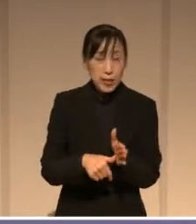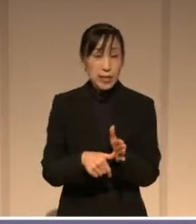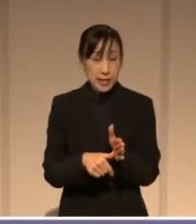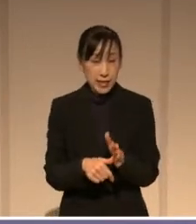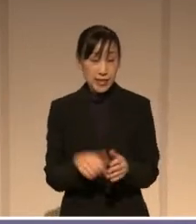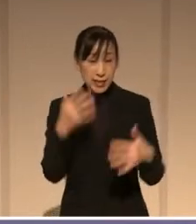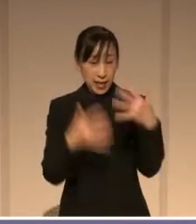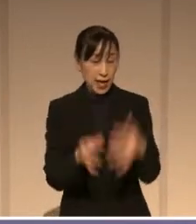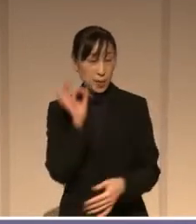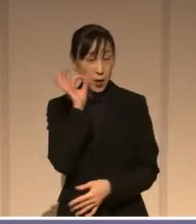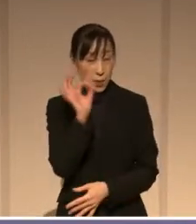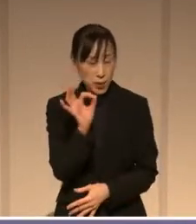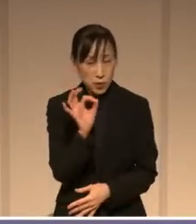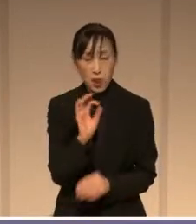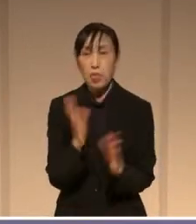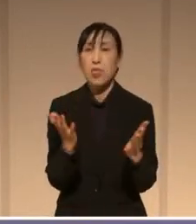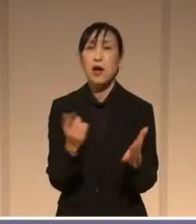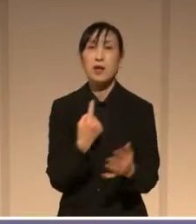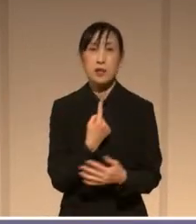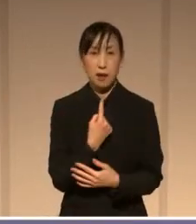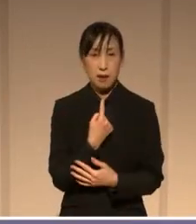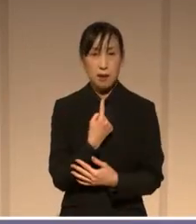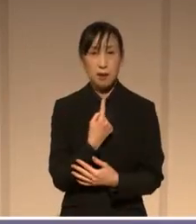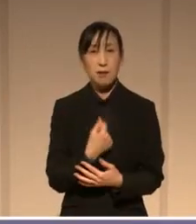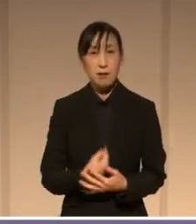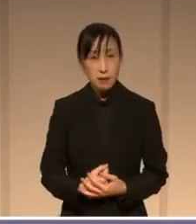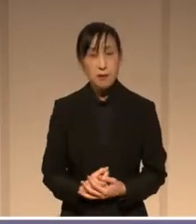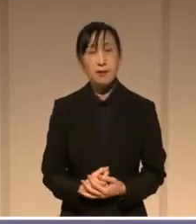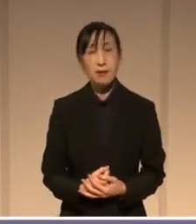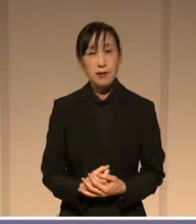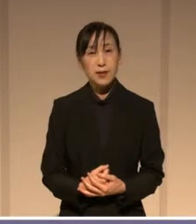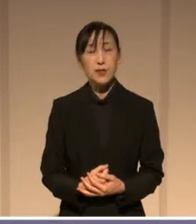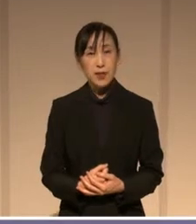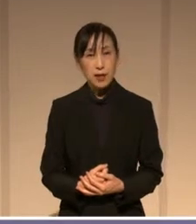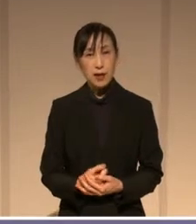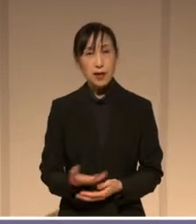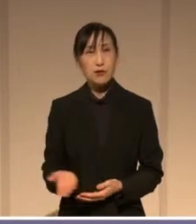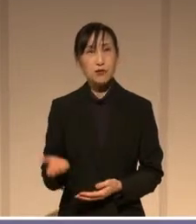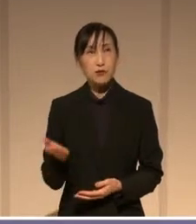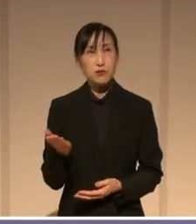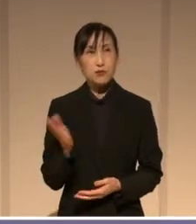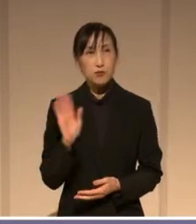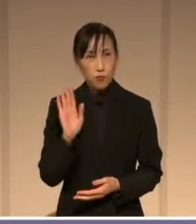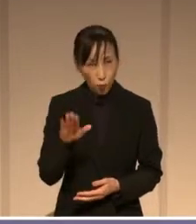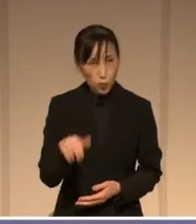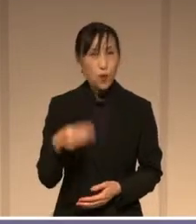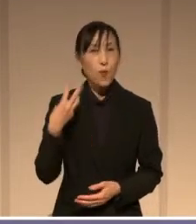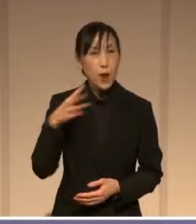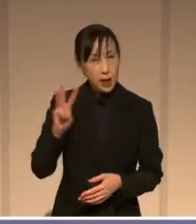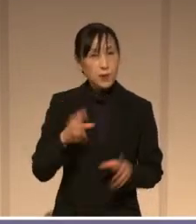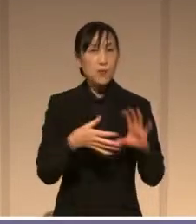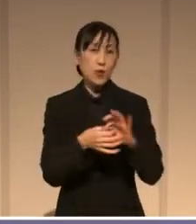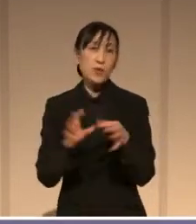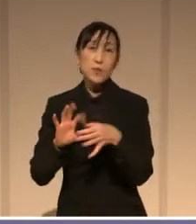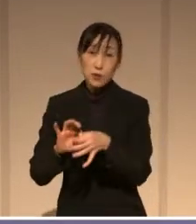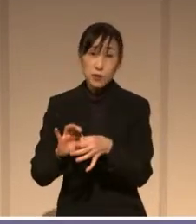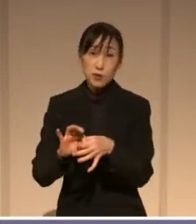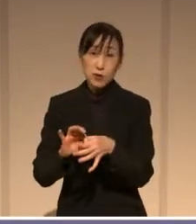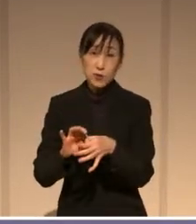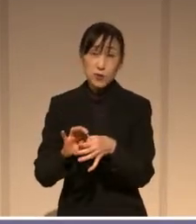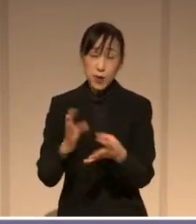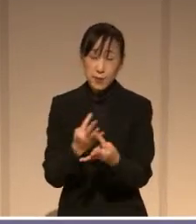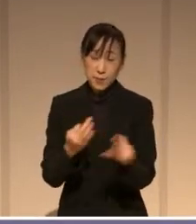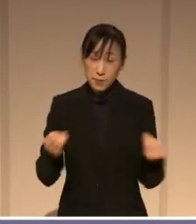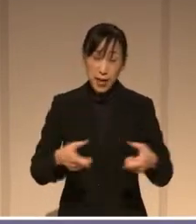見るだけで入ったあああ次のパラリンピックオリンピックでもたくさんの人が来とメダルを獲ると